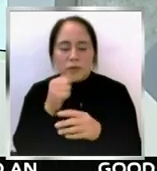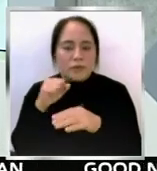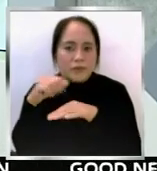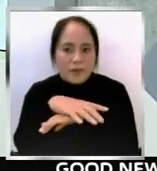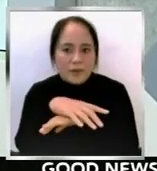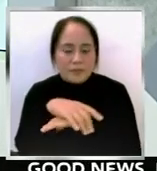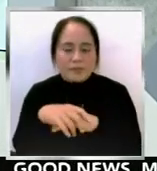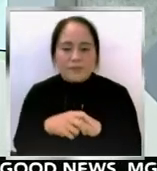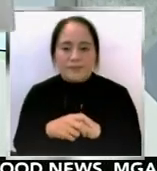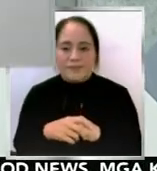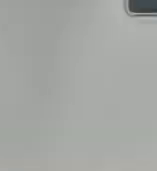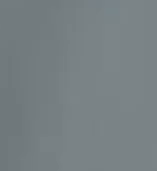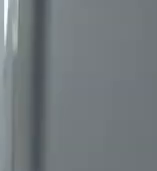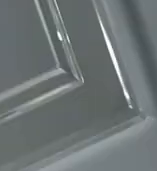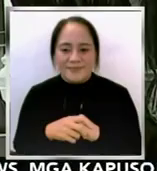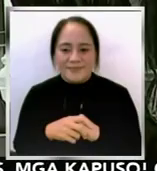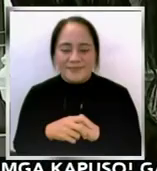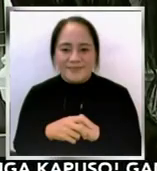Nakatutok si Salim Refra.